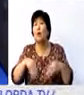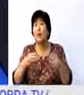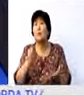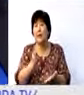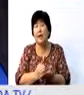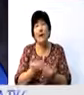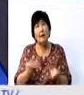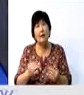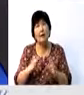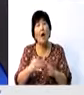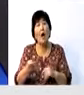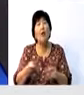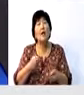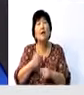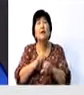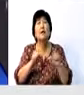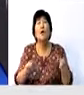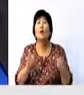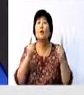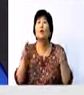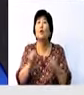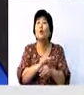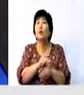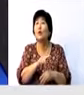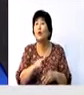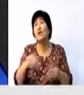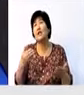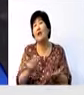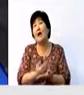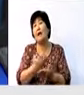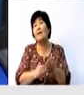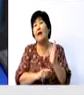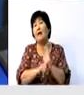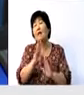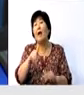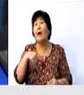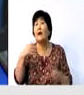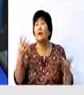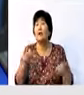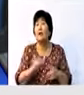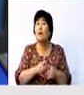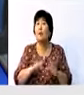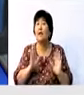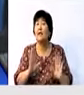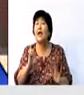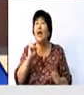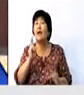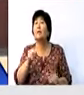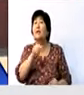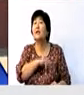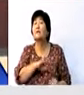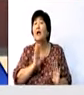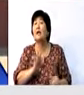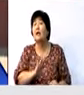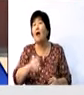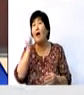берілгенді. Енді ауыл әкімдігінің ғимараты күрделі жөндеуден өтіп жаңаша кейіпке енді. Айта кетерлігі, мұнда тек әкімдік қызметкерлеріне ғана